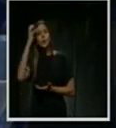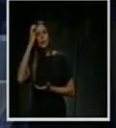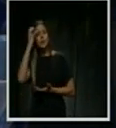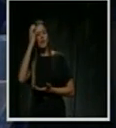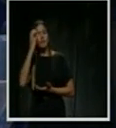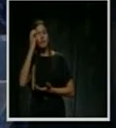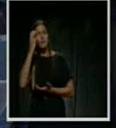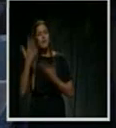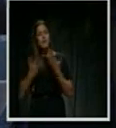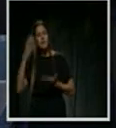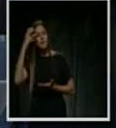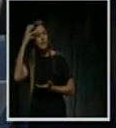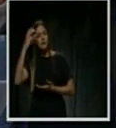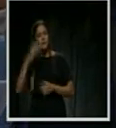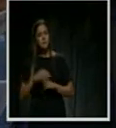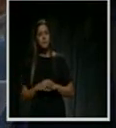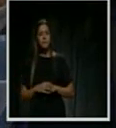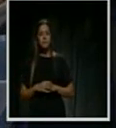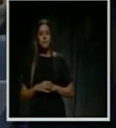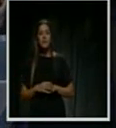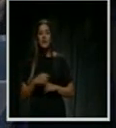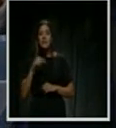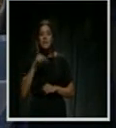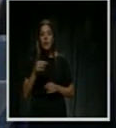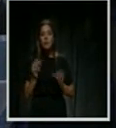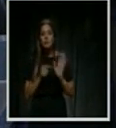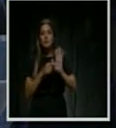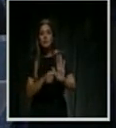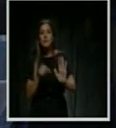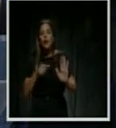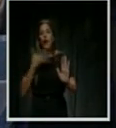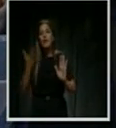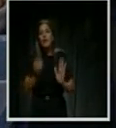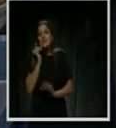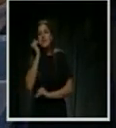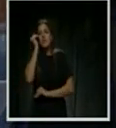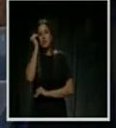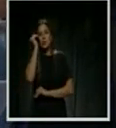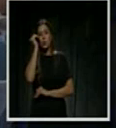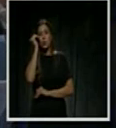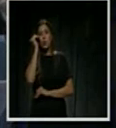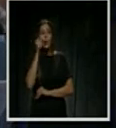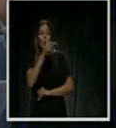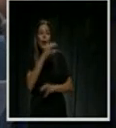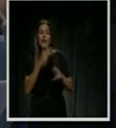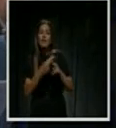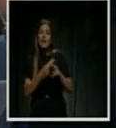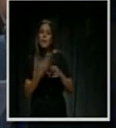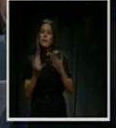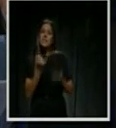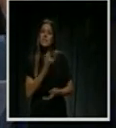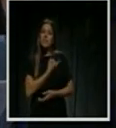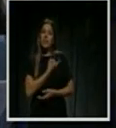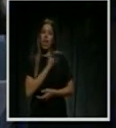il-gvern, dan kollu iħamrinna wiċċna. Araw daqsxejn minn qed jagħmel ħsara lill-poplu